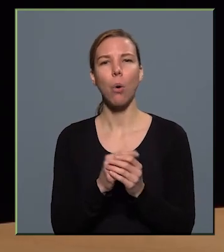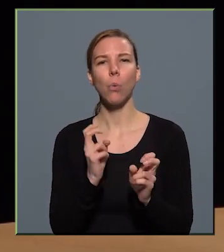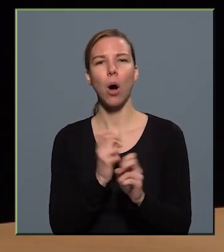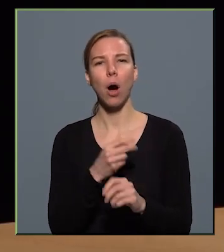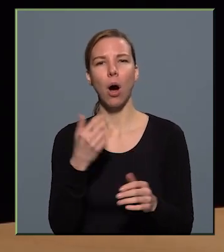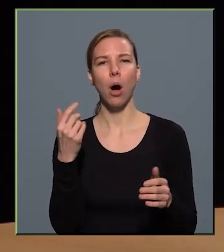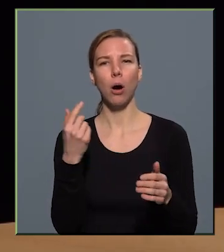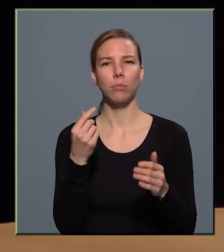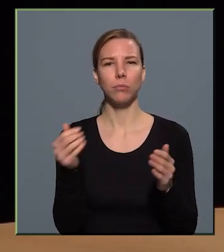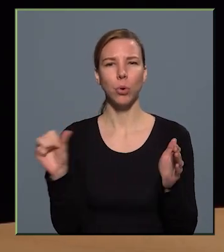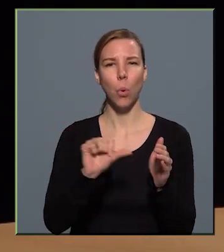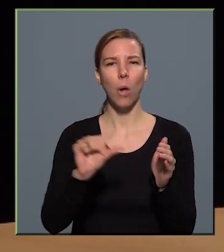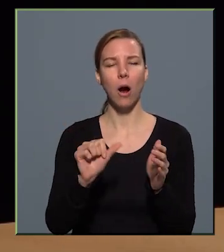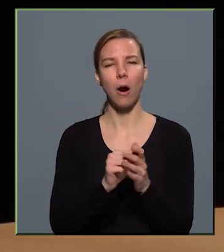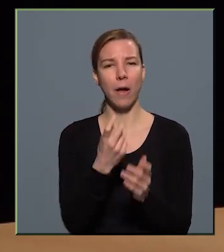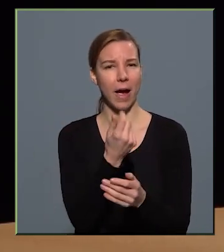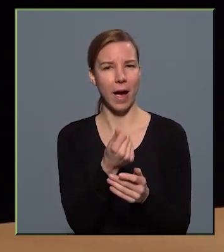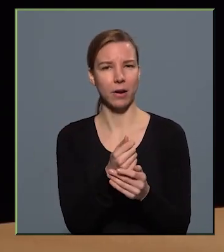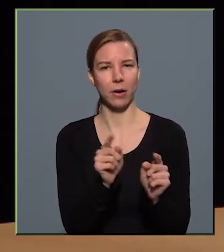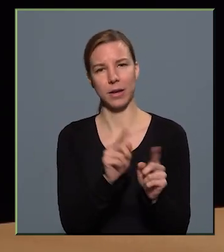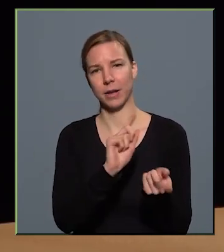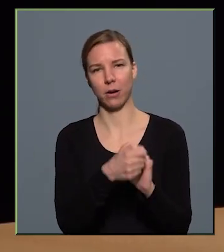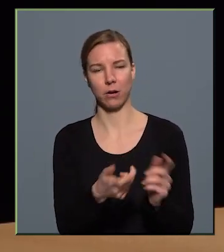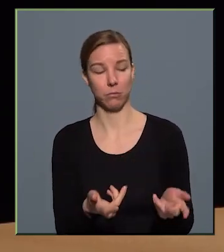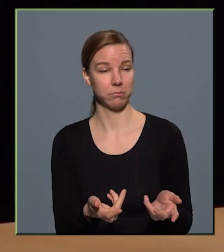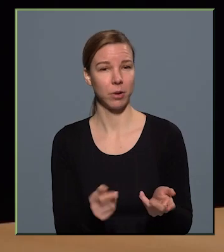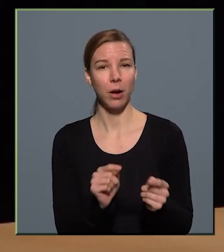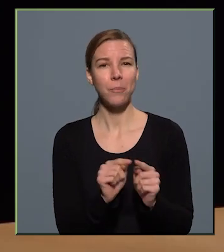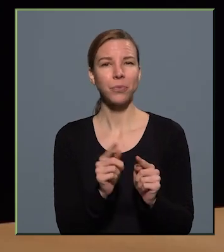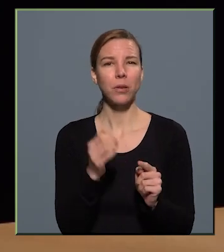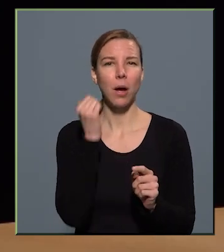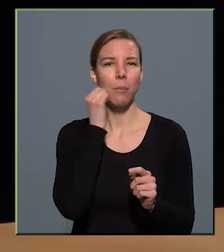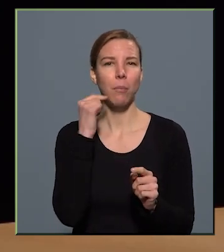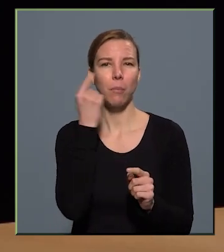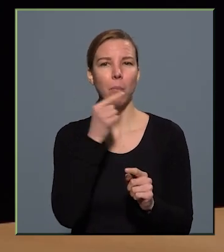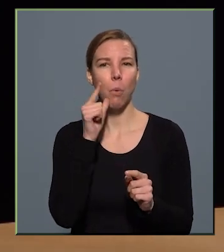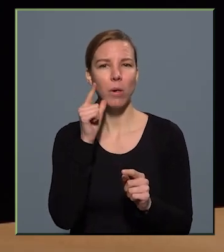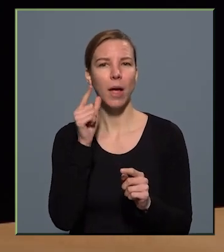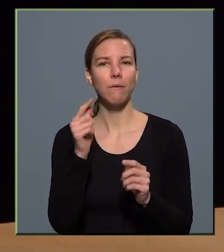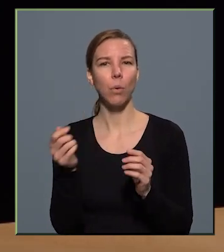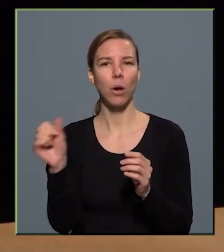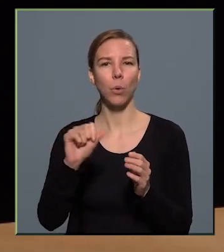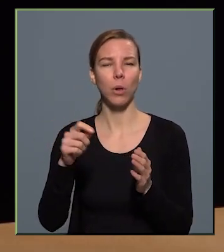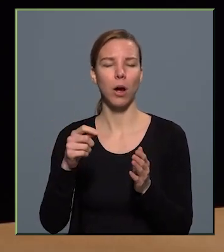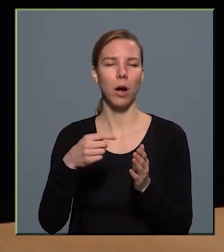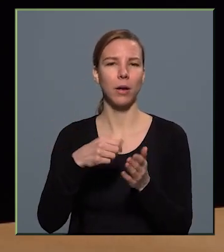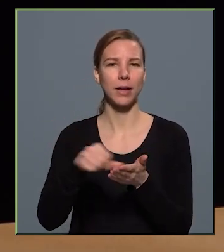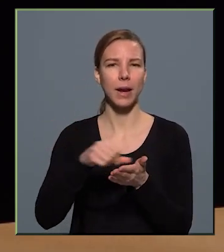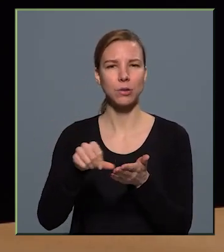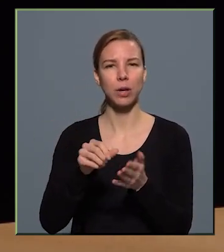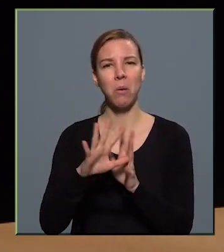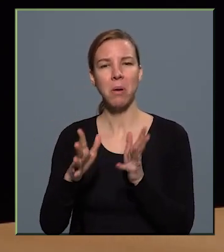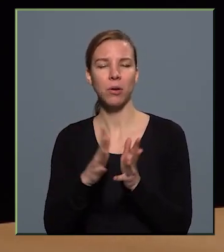hát akkor ugye olajkereskedők sem voltak. Persze a MOL-nál voltak, körülbelül volt 15 ember az országban, picit túlzok, lehet, hogy volt 50,